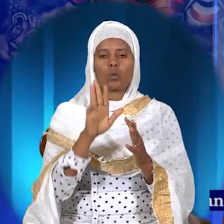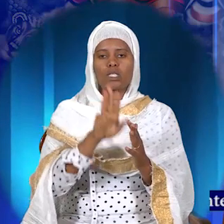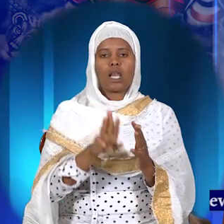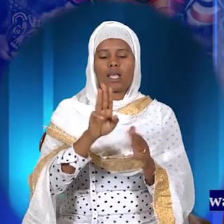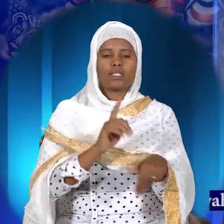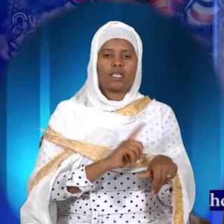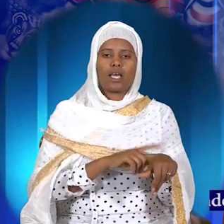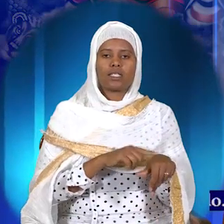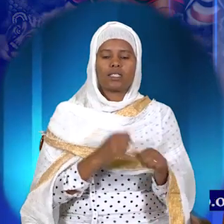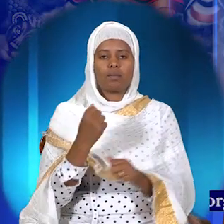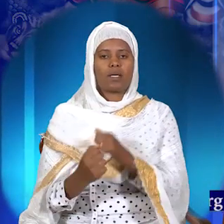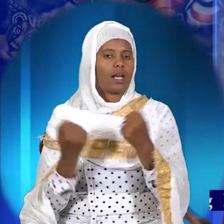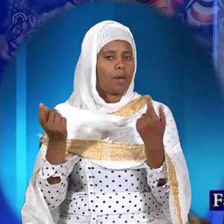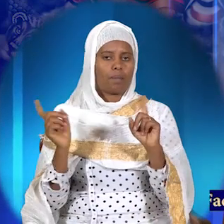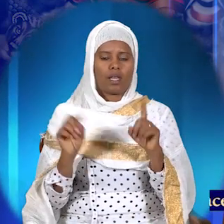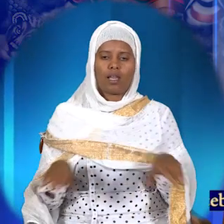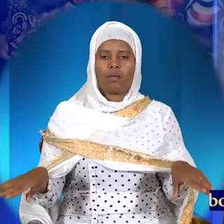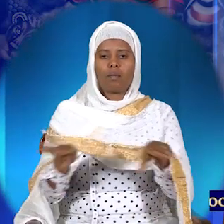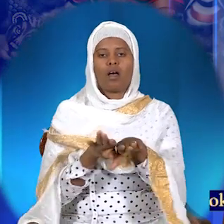ኣብ መንጎ ስላሴ ግን